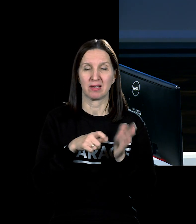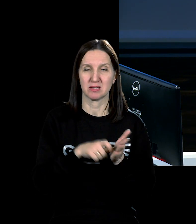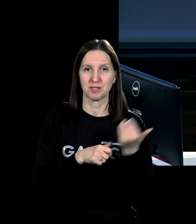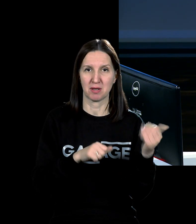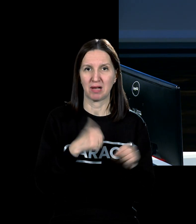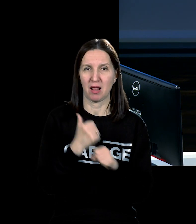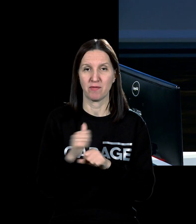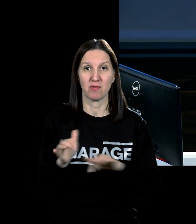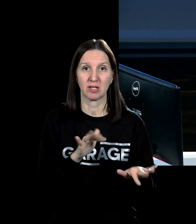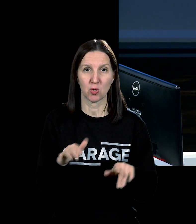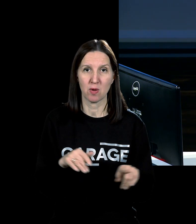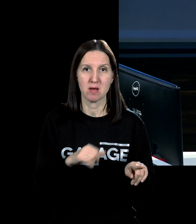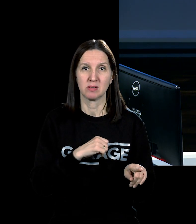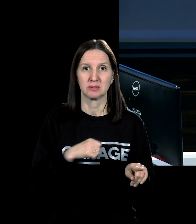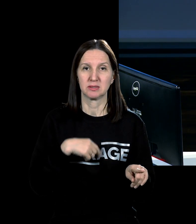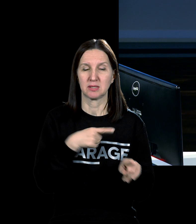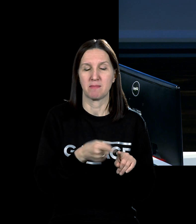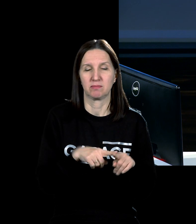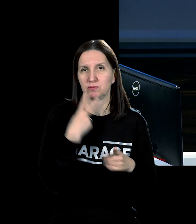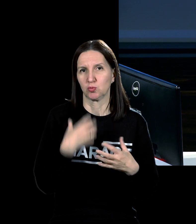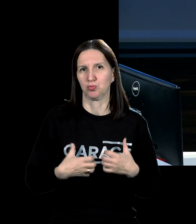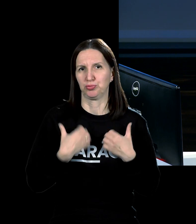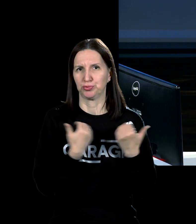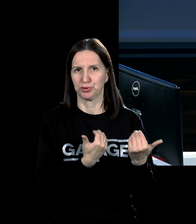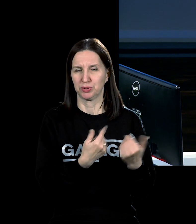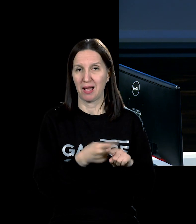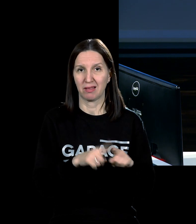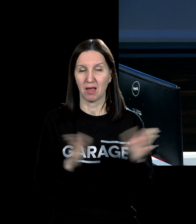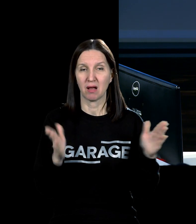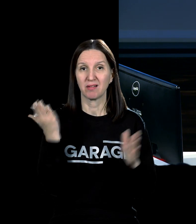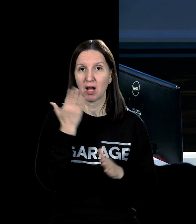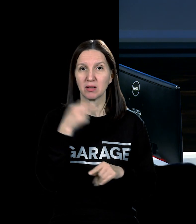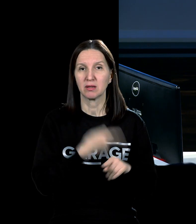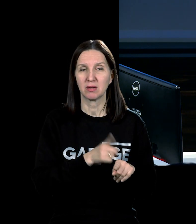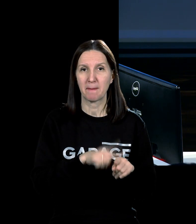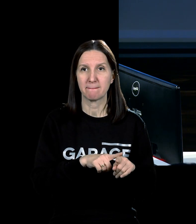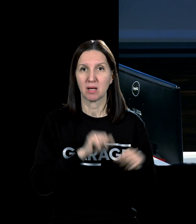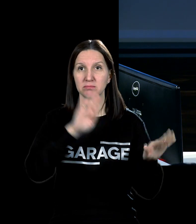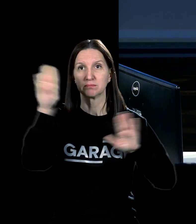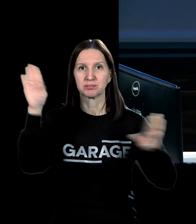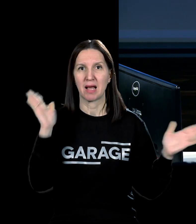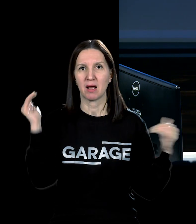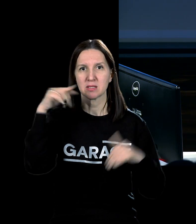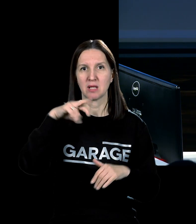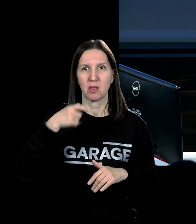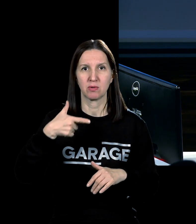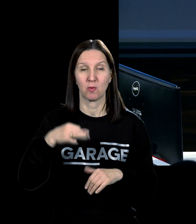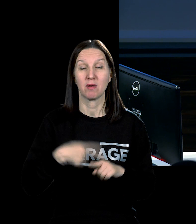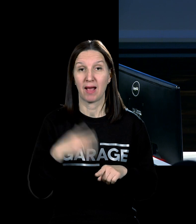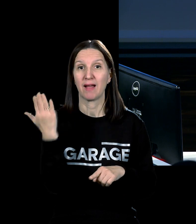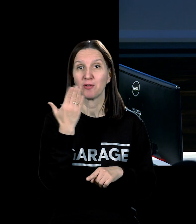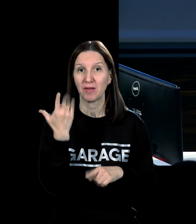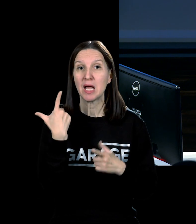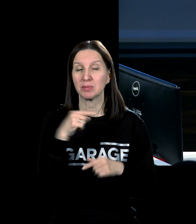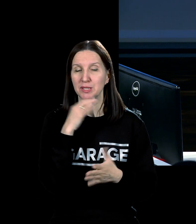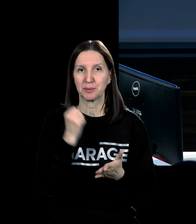главного героя, который сам с этой картины, да, абсолютно, там, где висят работы Лонга, да, это один из фильмов, который,